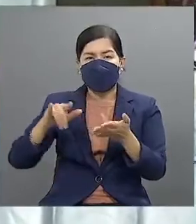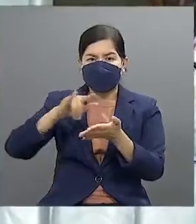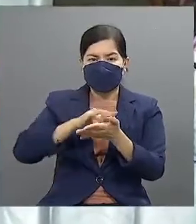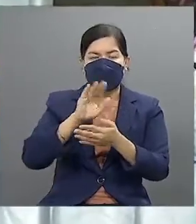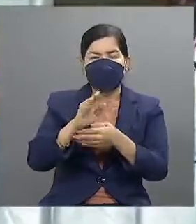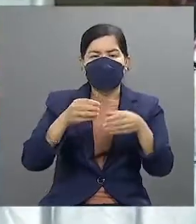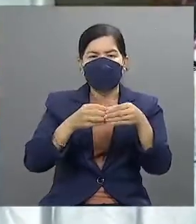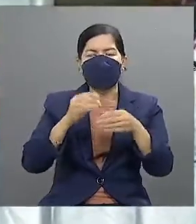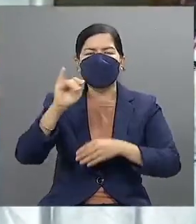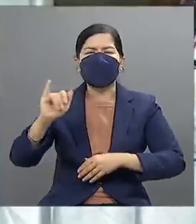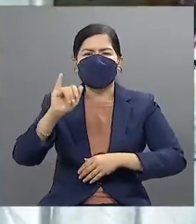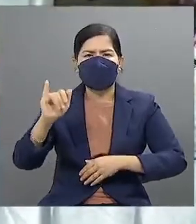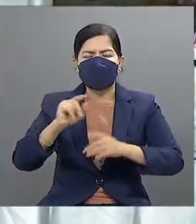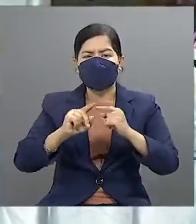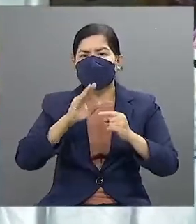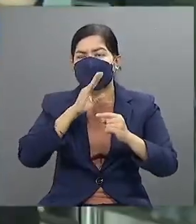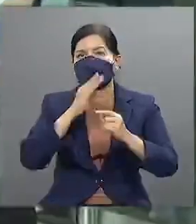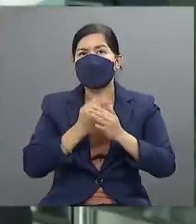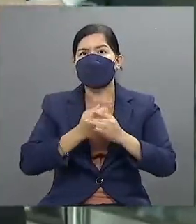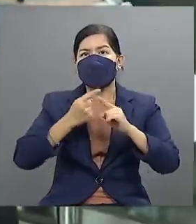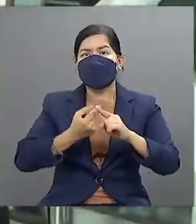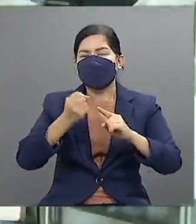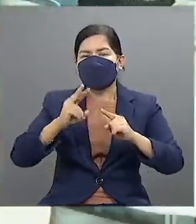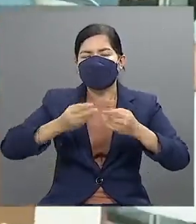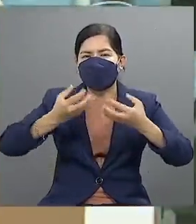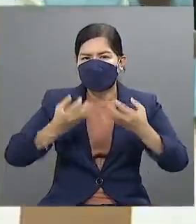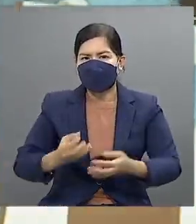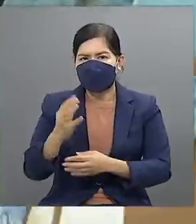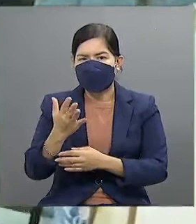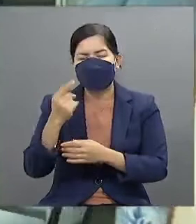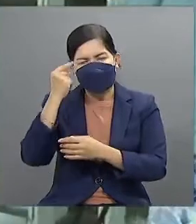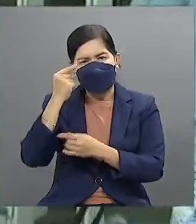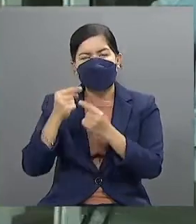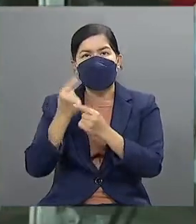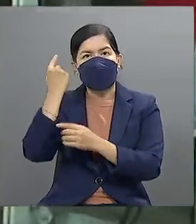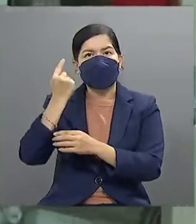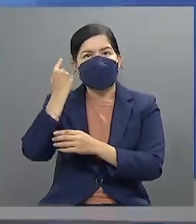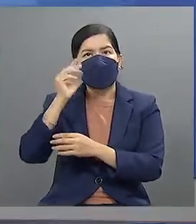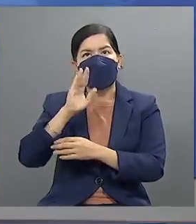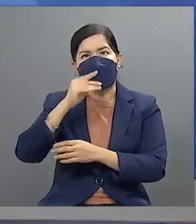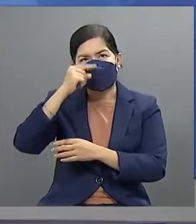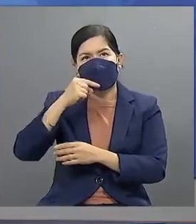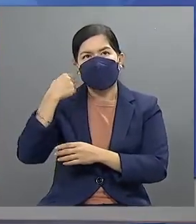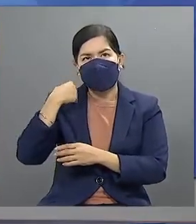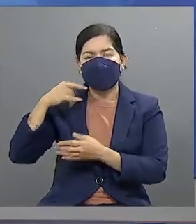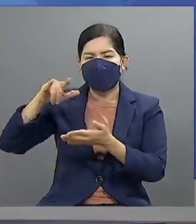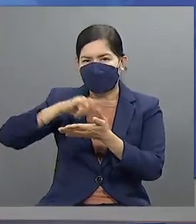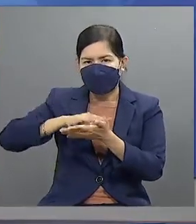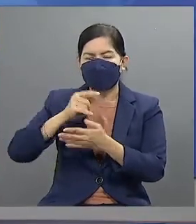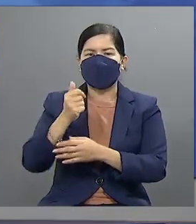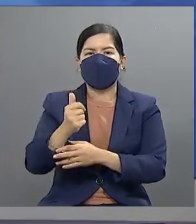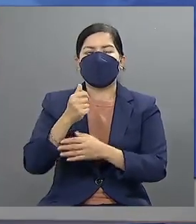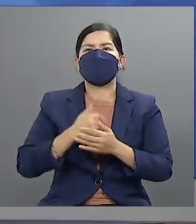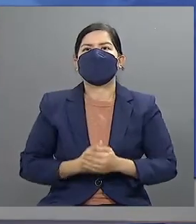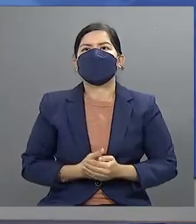ในช่วงเดือนธันวาคมไม่รุนแรงนะคะก็เชื่อว่าการท่องเที่ยวของไทยยังเดินหน้าต่อไปได้ค่ะถึงแม้ว่าจะมีรายงาน